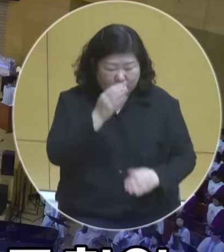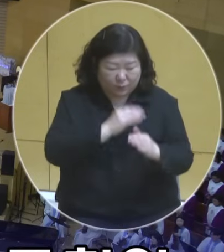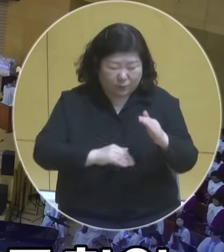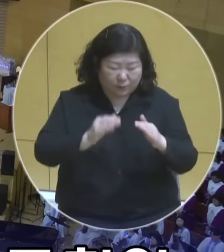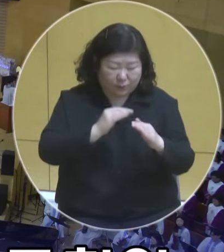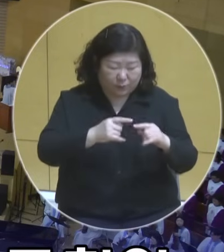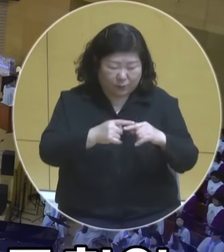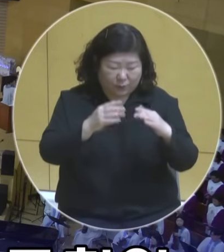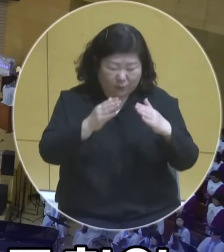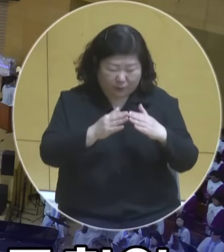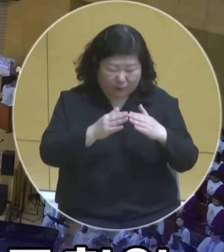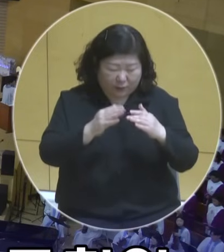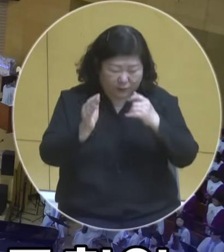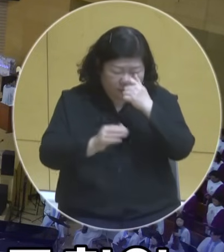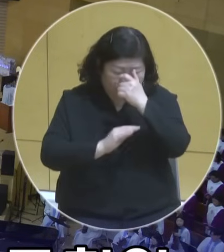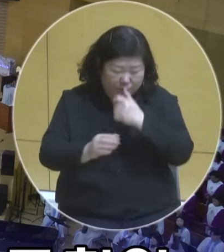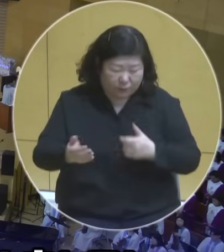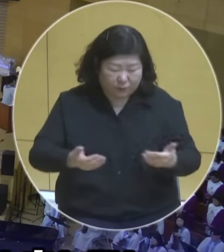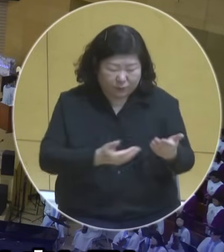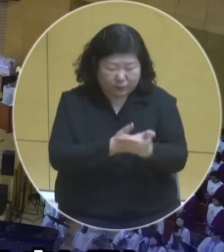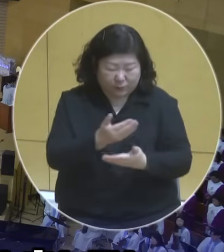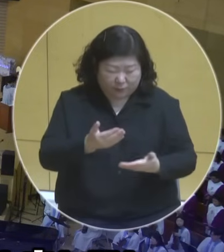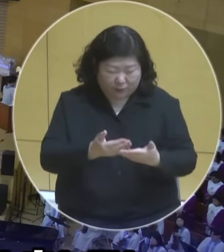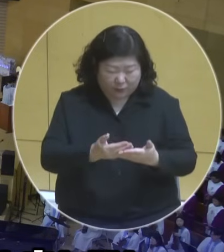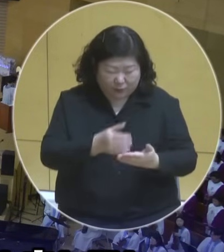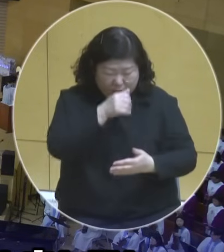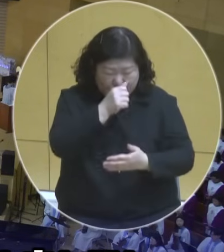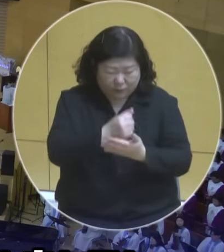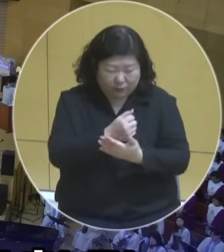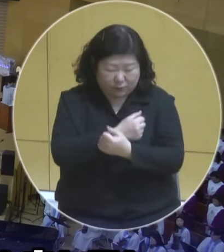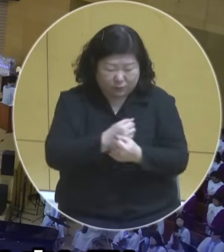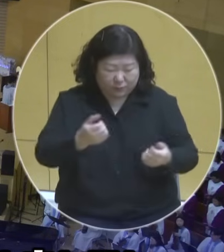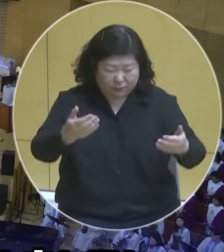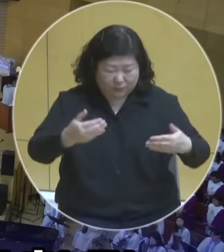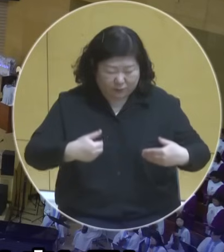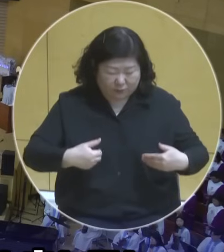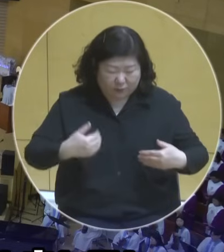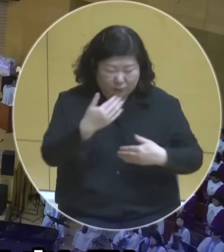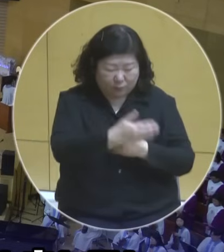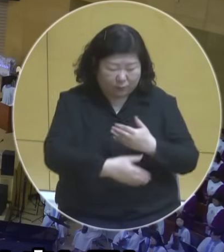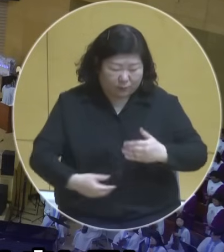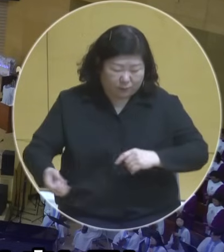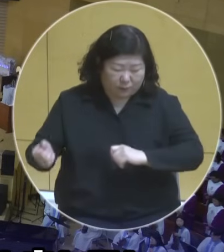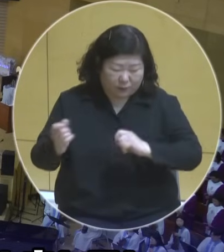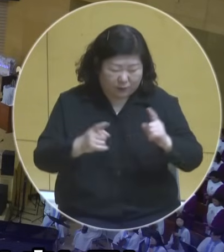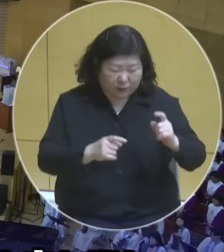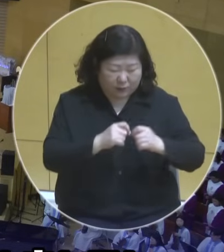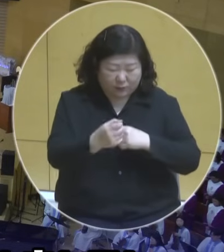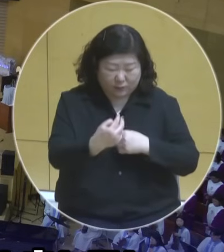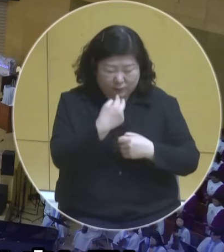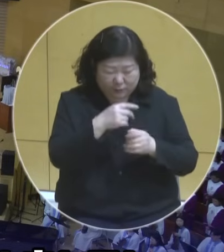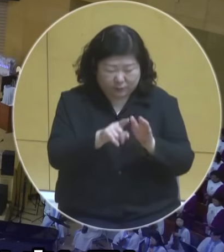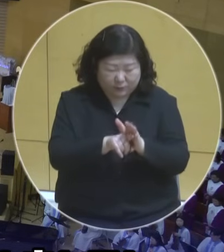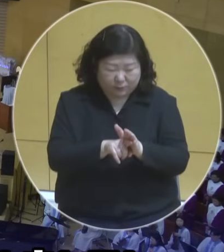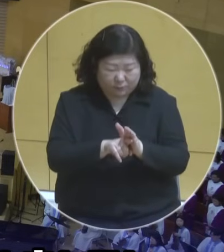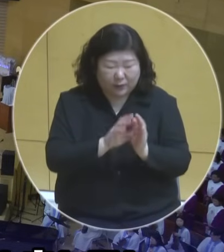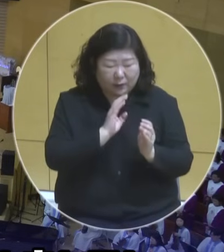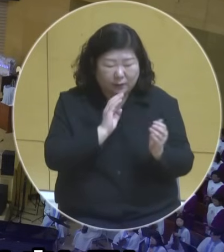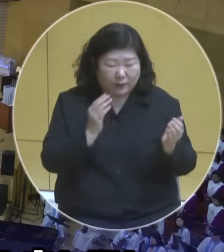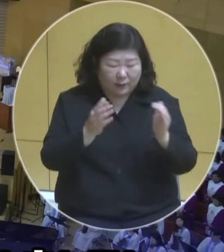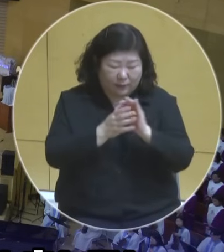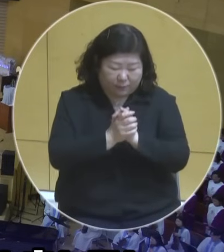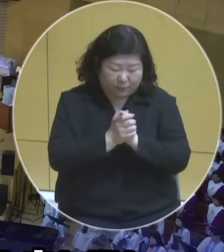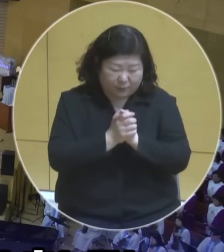거룩한 공교회와 성도의 교제와 죄를 용서받는 것과 몸의 부활과 영생을